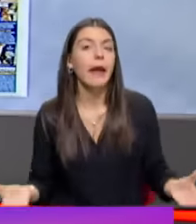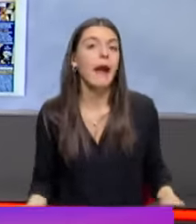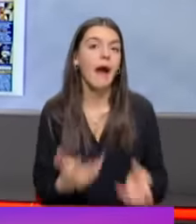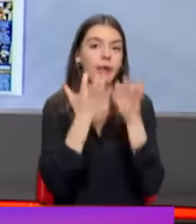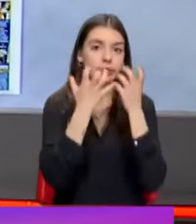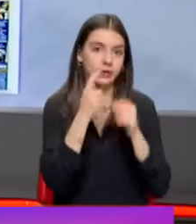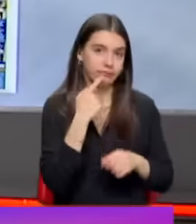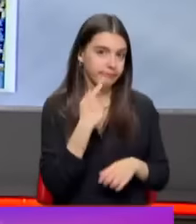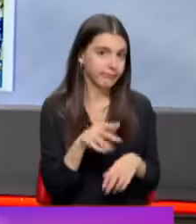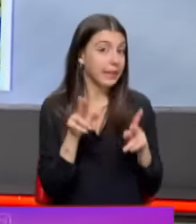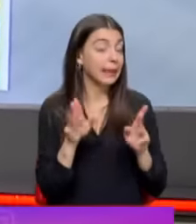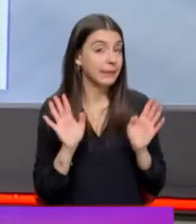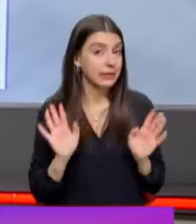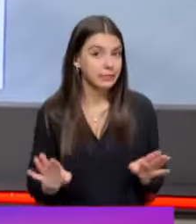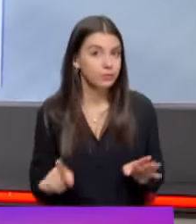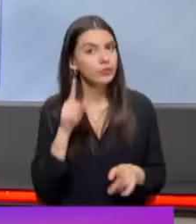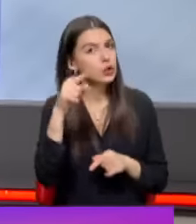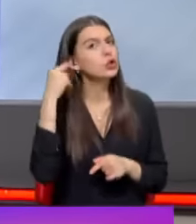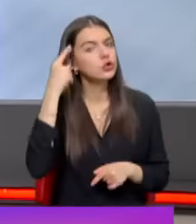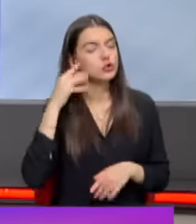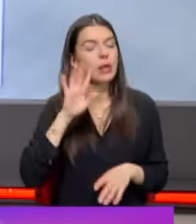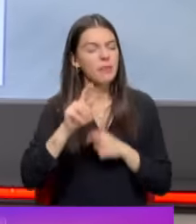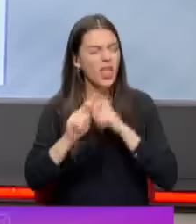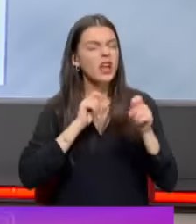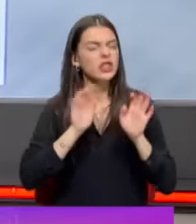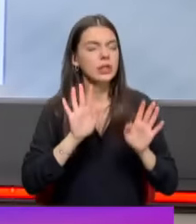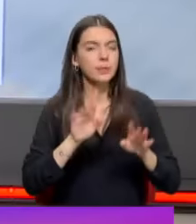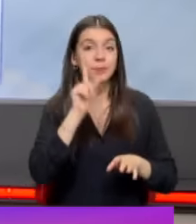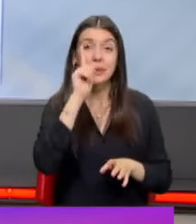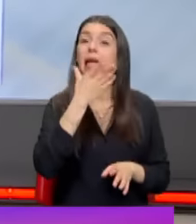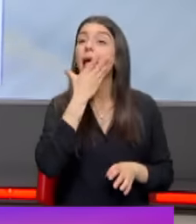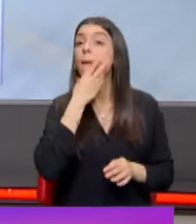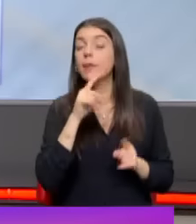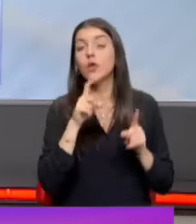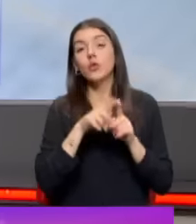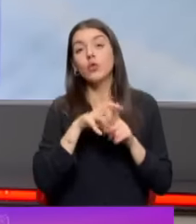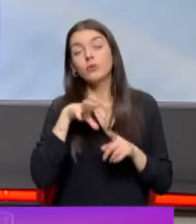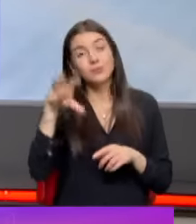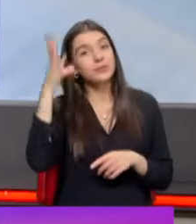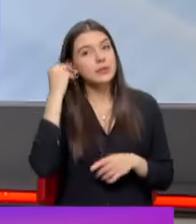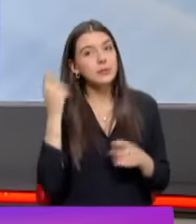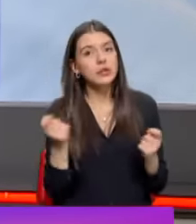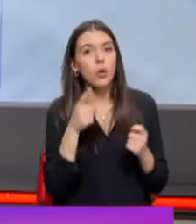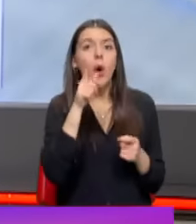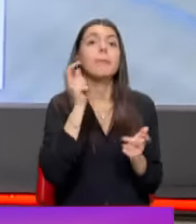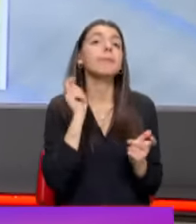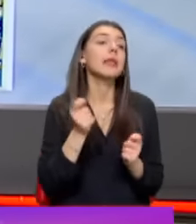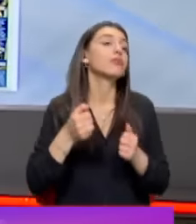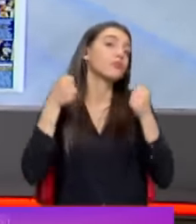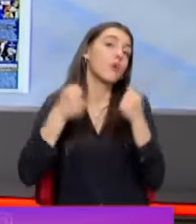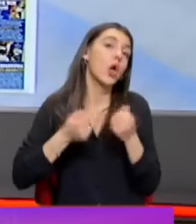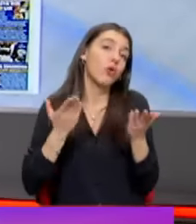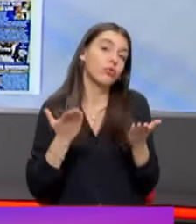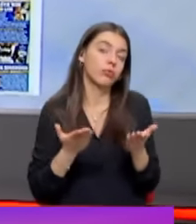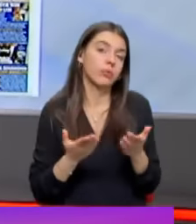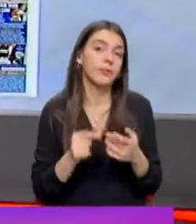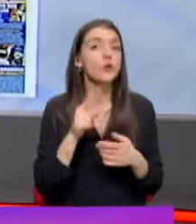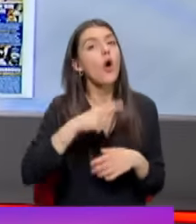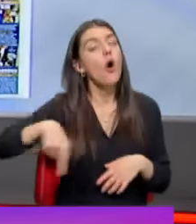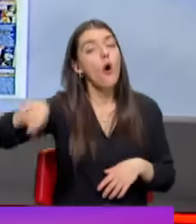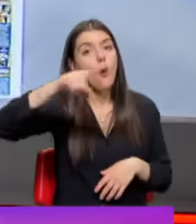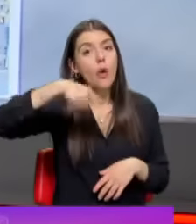konuşalım, tartışalım, bunun üzerine düşünelim. Bir de tabii ki emeklinin durumunu anlamaya çalışalım. Onlar mecburi boykotta. Biliyorsunuz